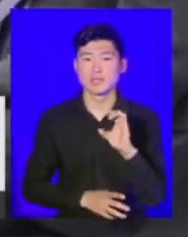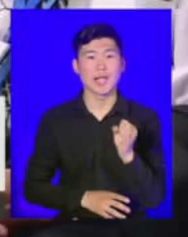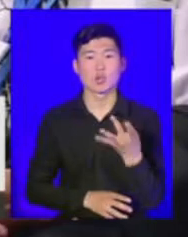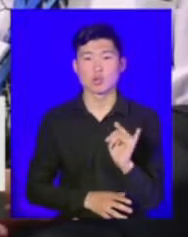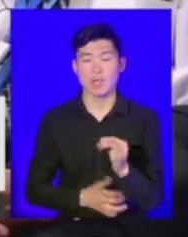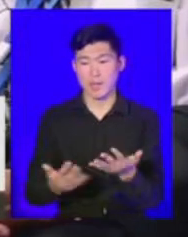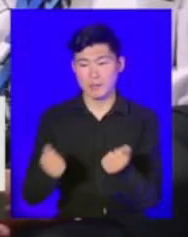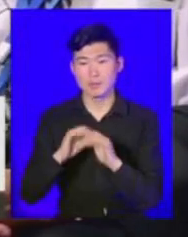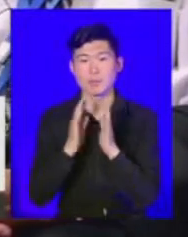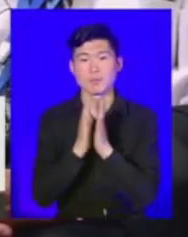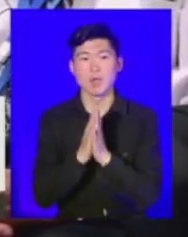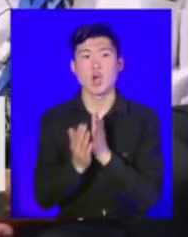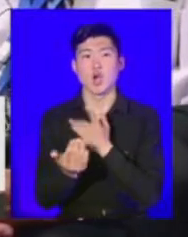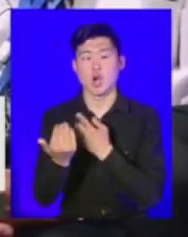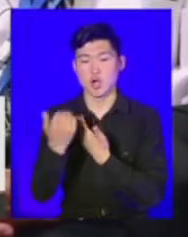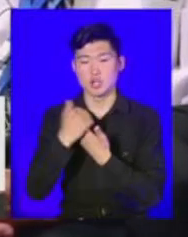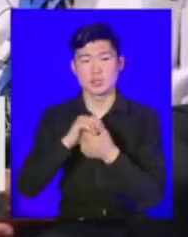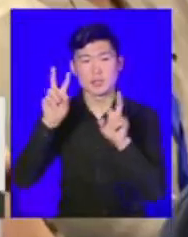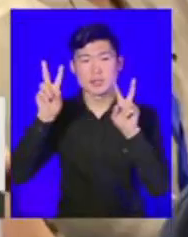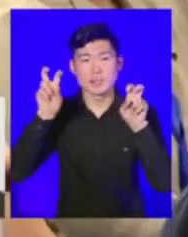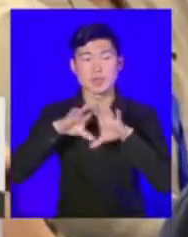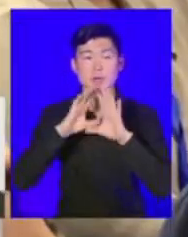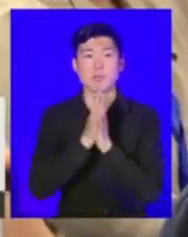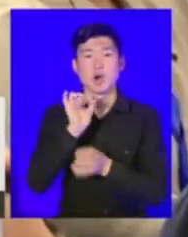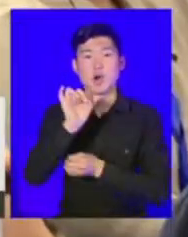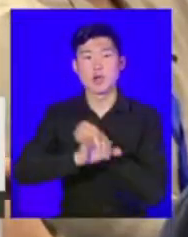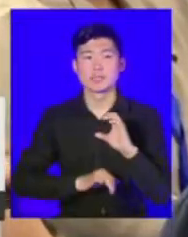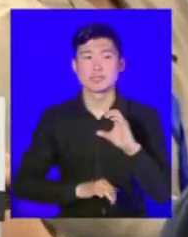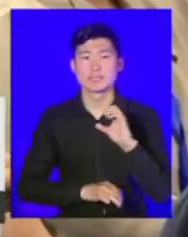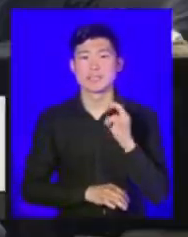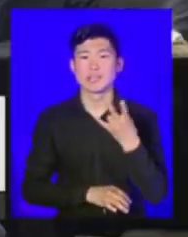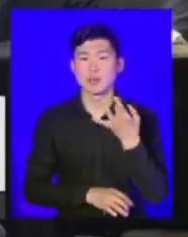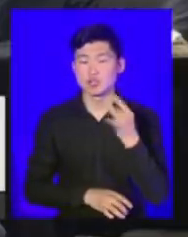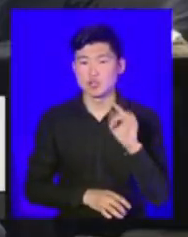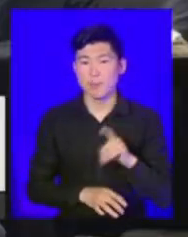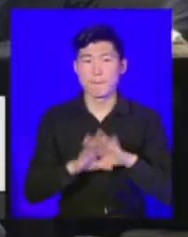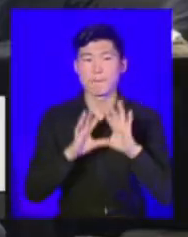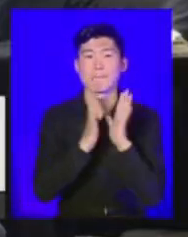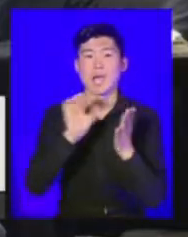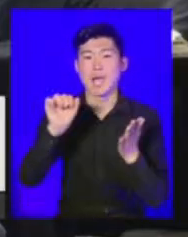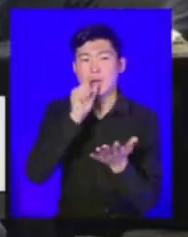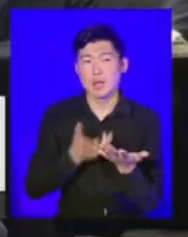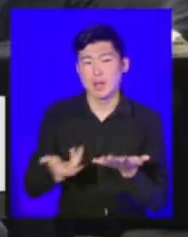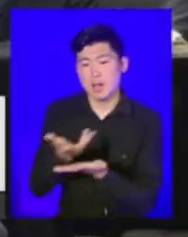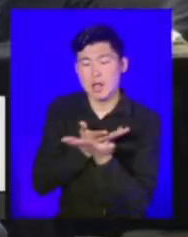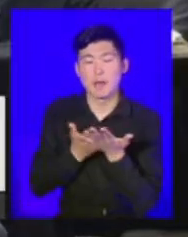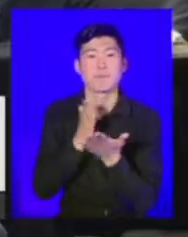хэмжилзүүн үүрэг оролцоо сэдэвт холбоосын симпозиумын үеэр дээрх асуултуудыг хэлсэн юм.